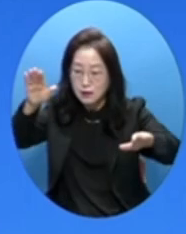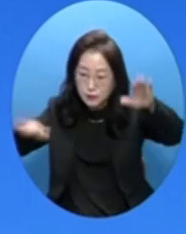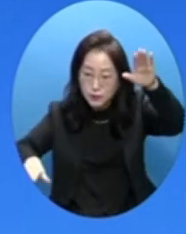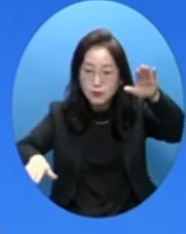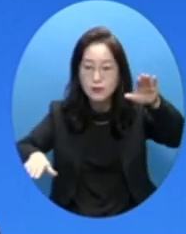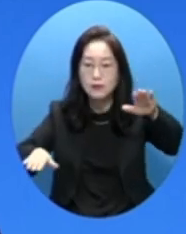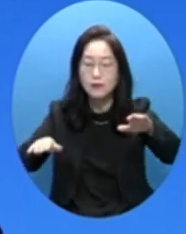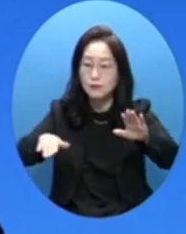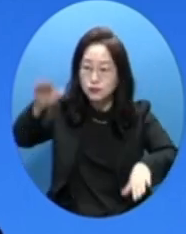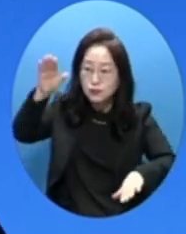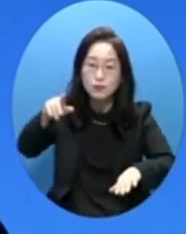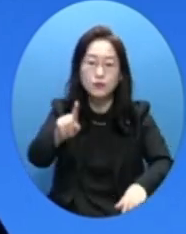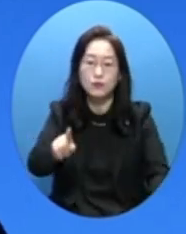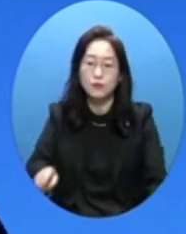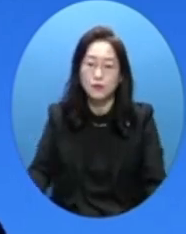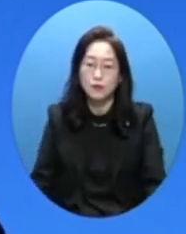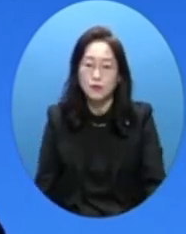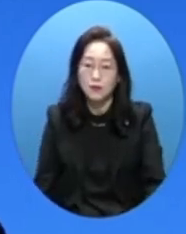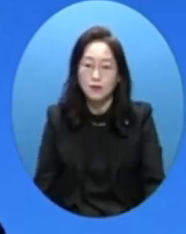되었습니다. 그래서